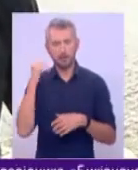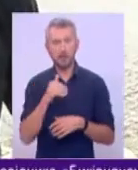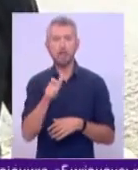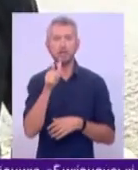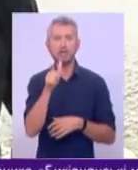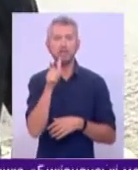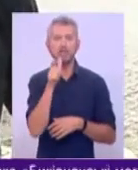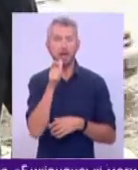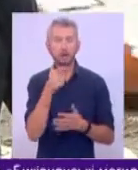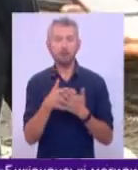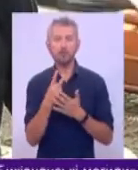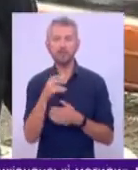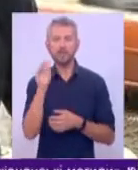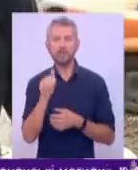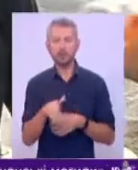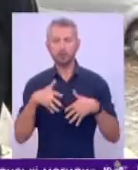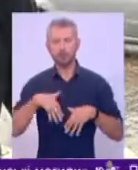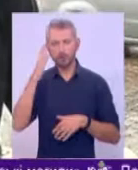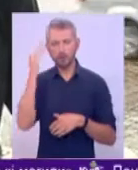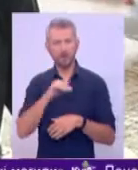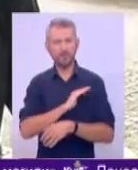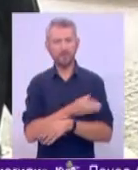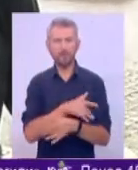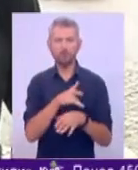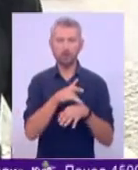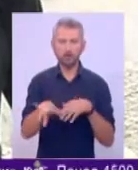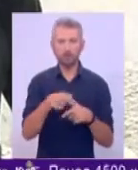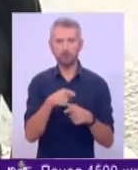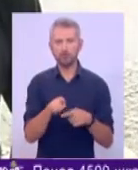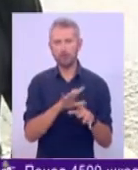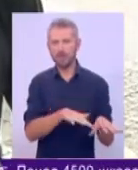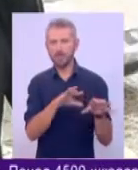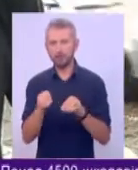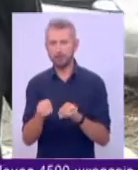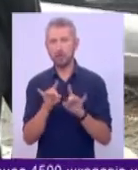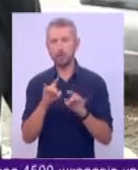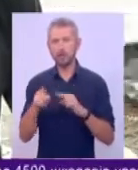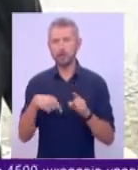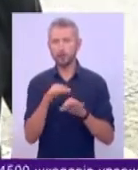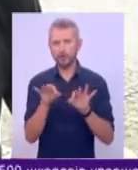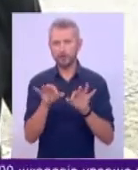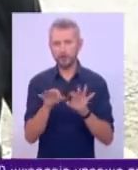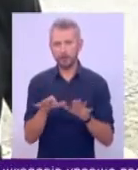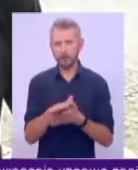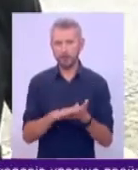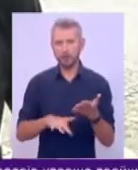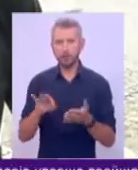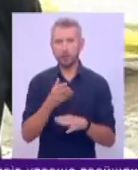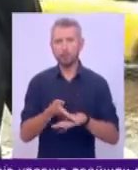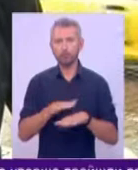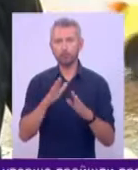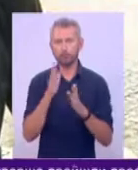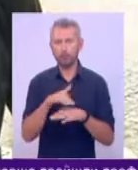майже 200 тисяч кримських татар фізично знищив чи переселив. Розкажемо в наступних випусках далі про важку